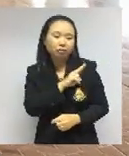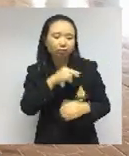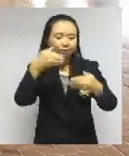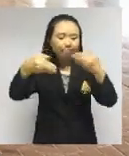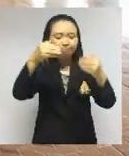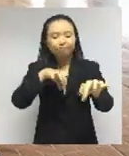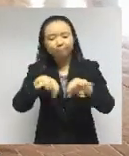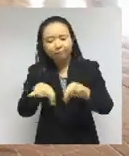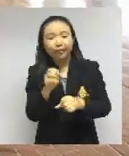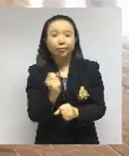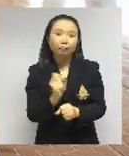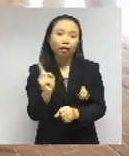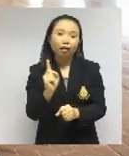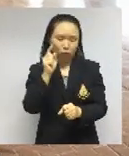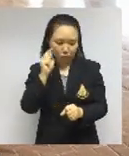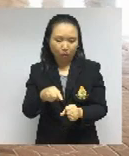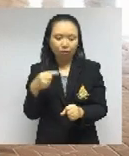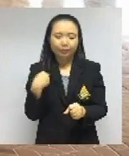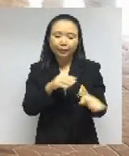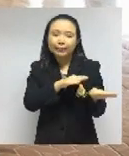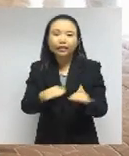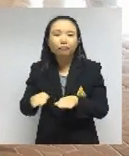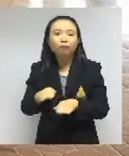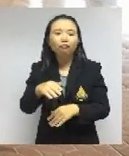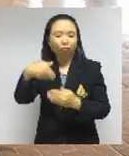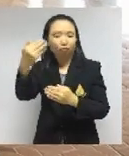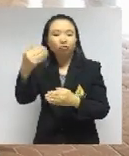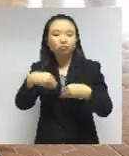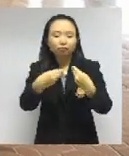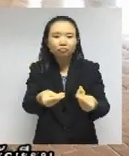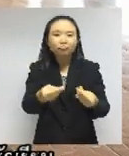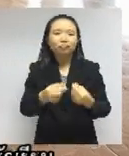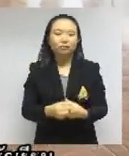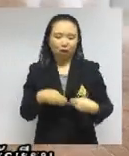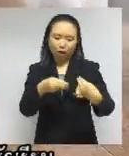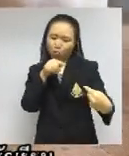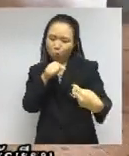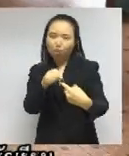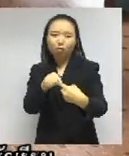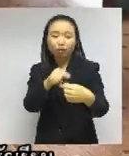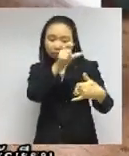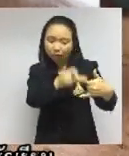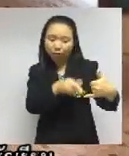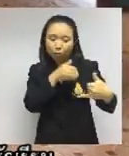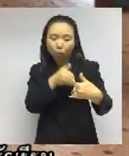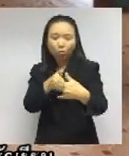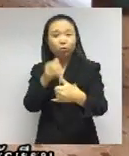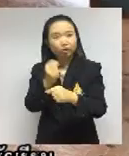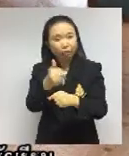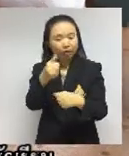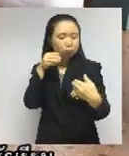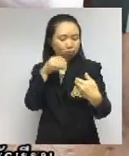ที่จัดกิจกรรมการเรียนการสอนต้องมีการเตรียมกิจกรรมให้นักเรียนที่เหมาะสมกับความสามารถ